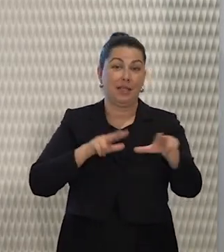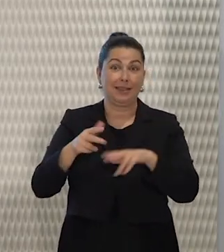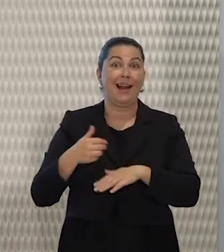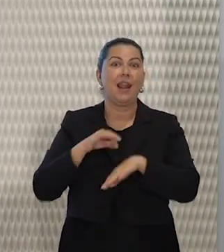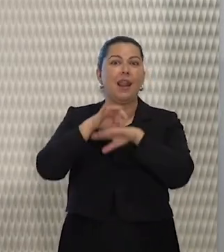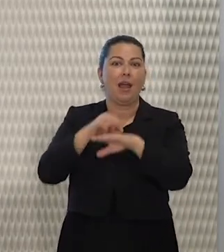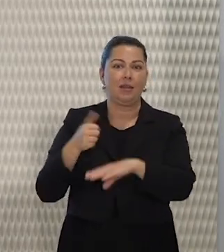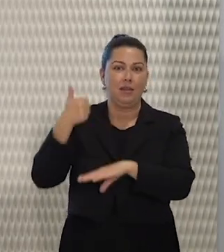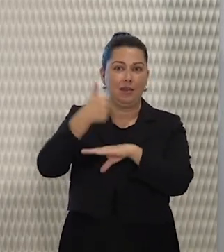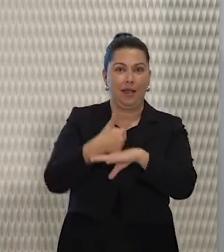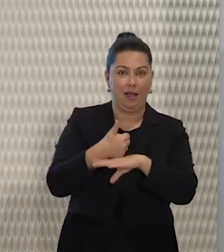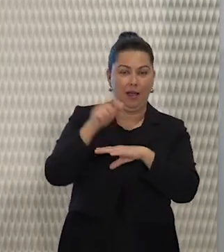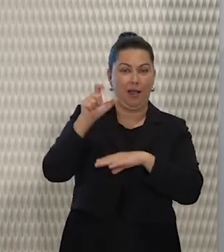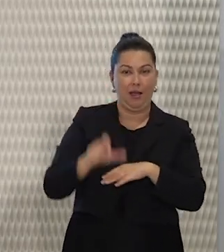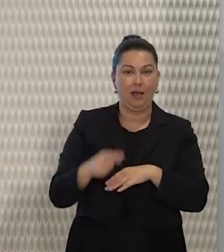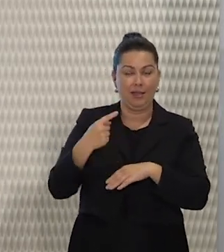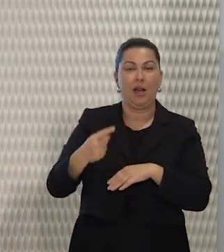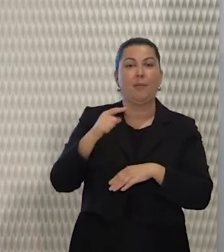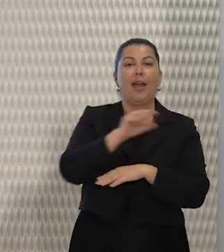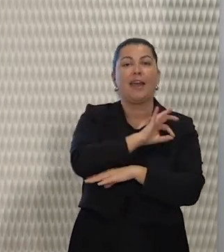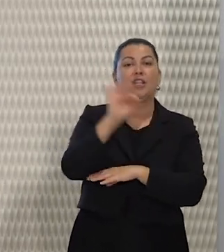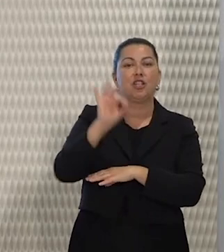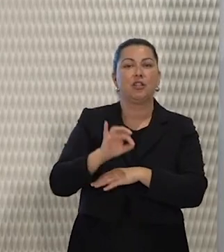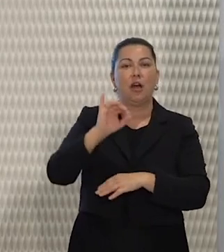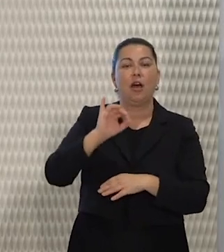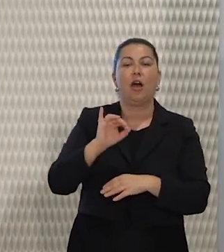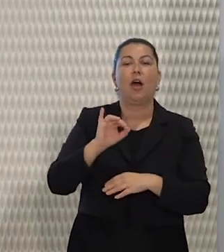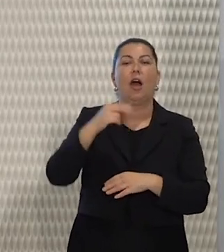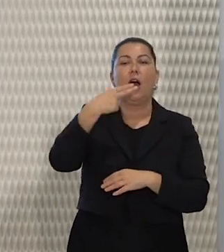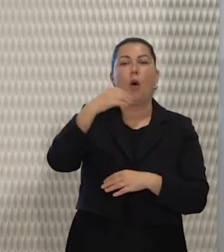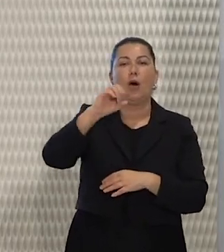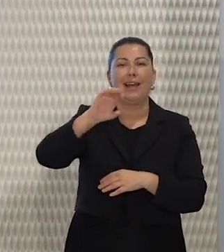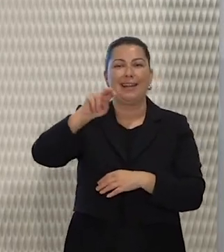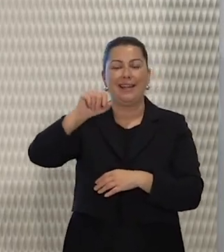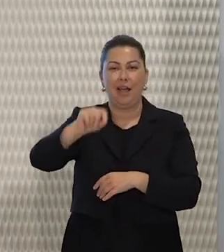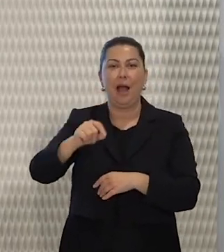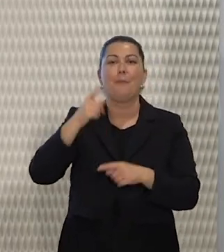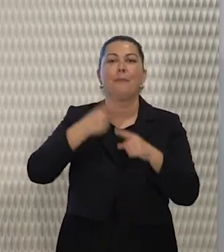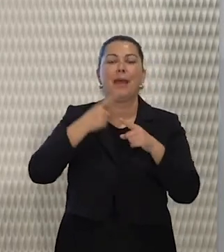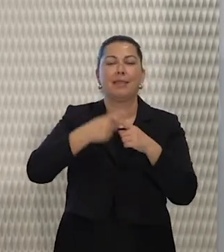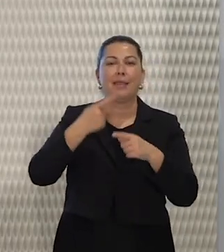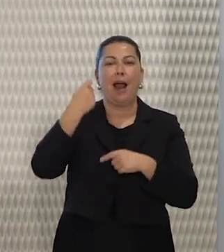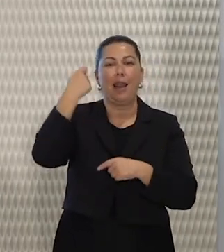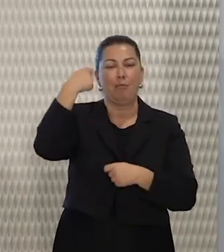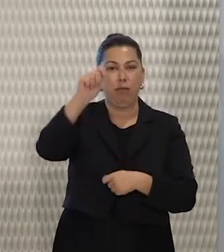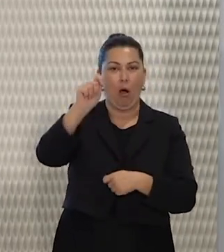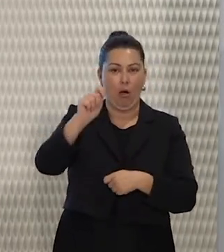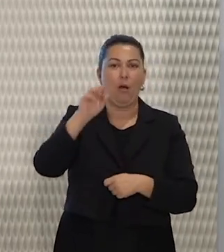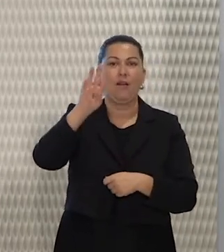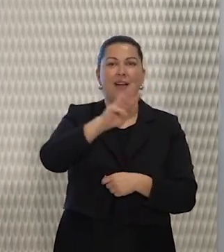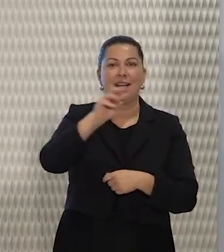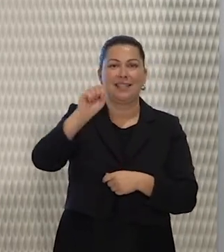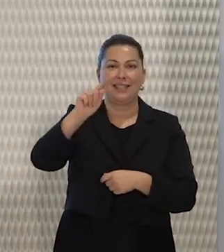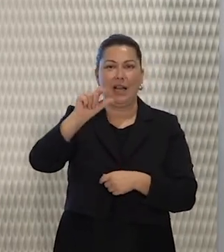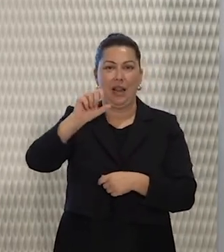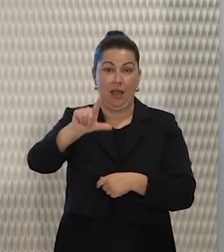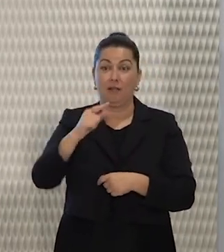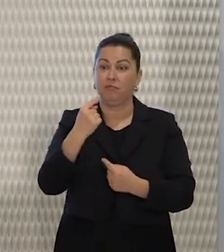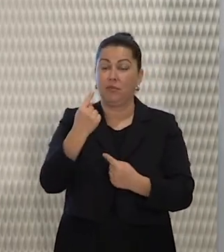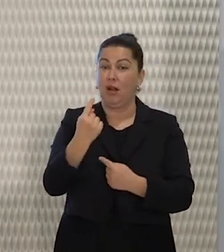und Qualitätsmanagement-Ingenieur Jürgen Hoheneder von Metallbau Wastler bei uns. Und auch Sie haben sich auf den Weg